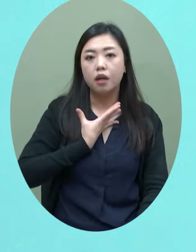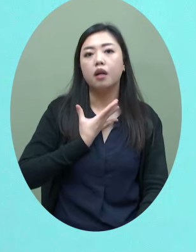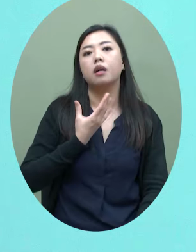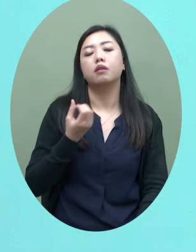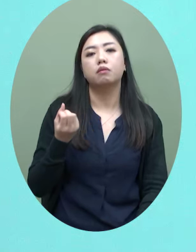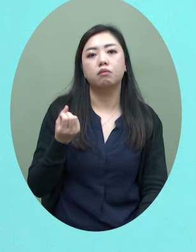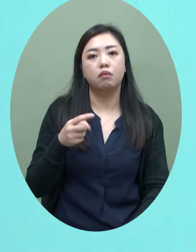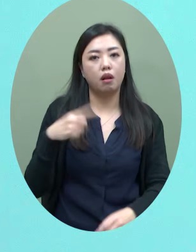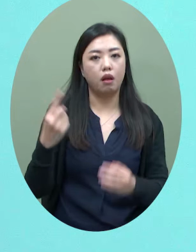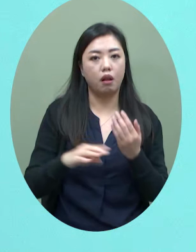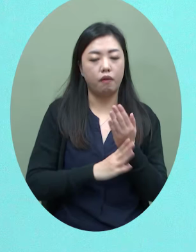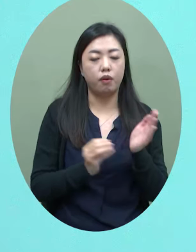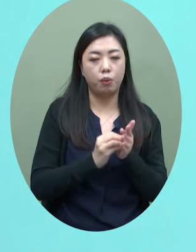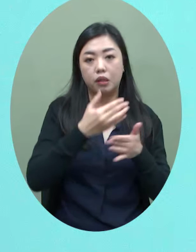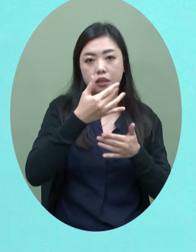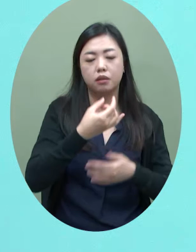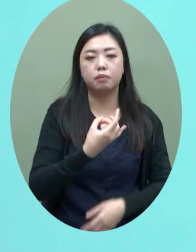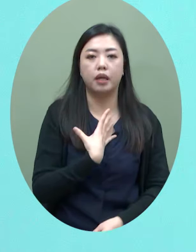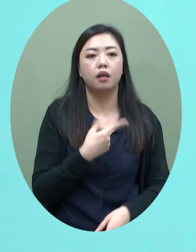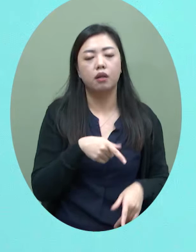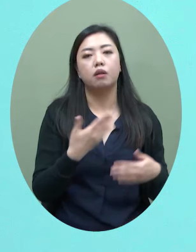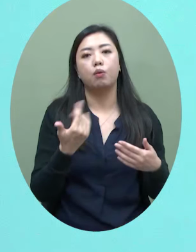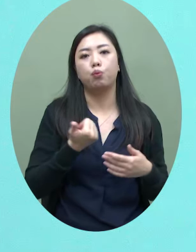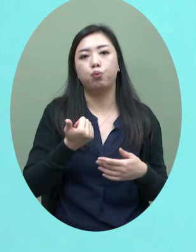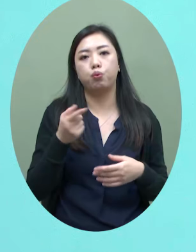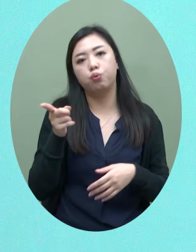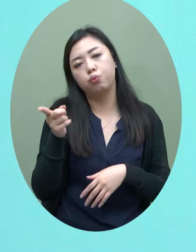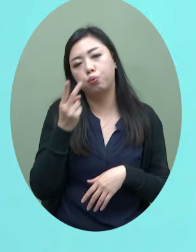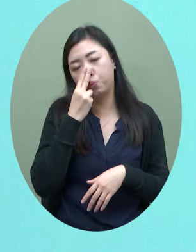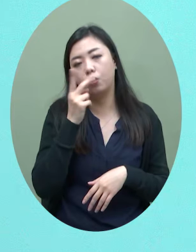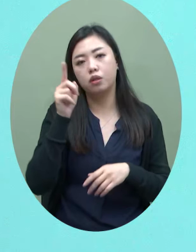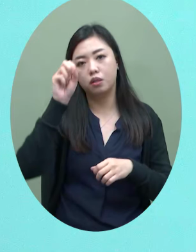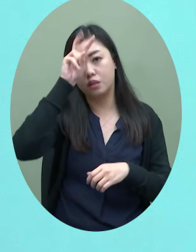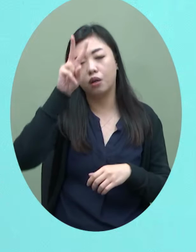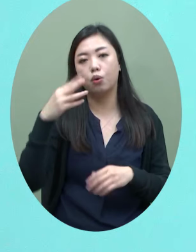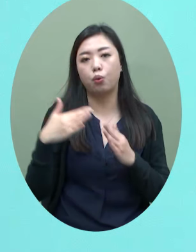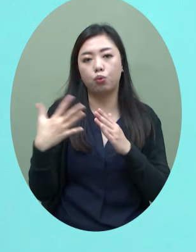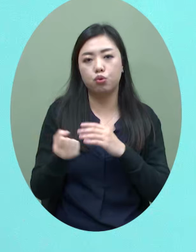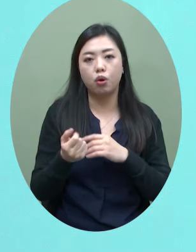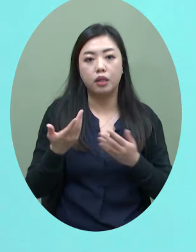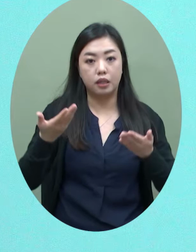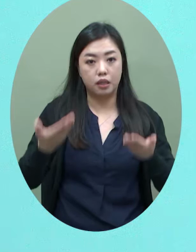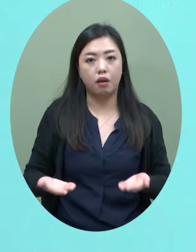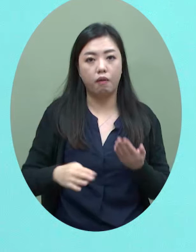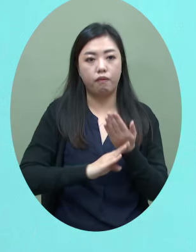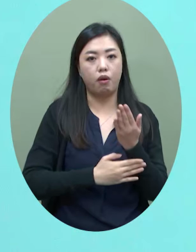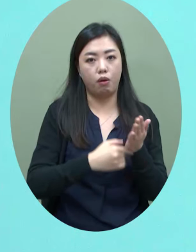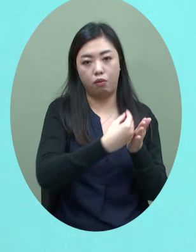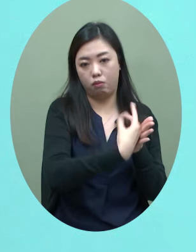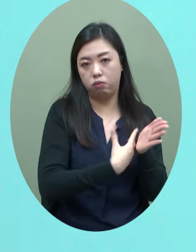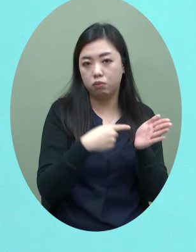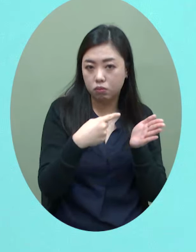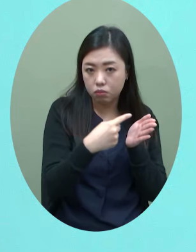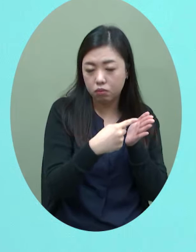一個立法會選舉嘅日子咧，咁我相信曾局長都係話，咁啊而家擺喺我哋嘅法律裏邊咧，仍然